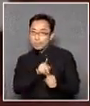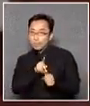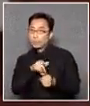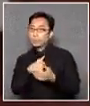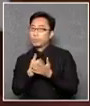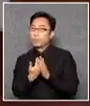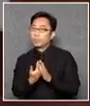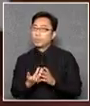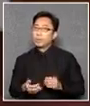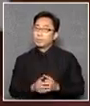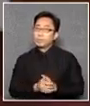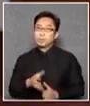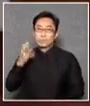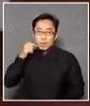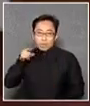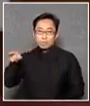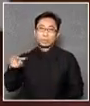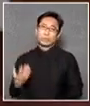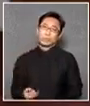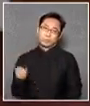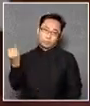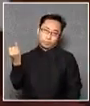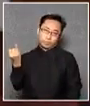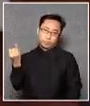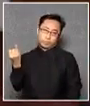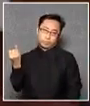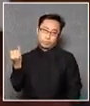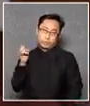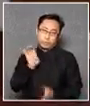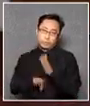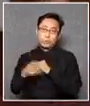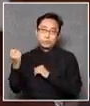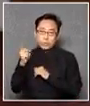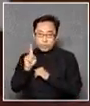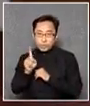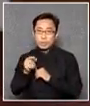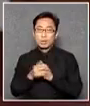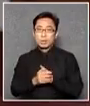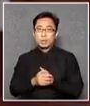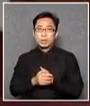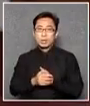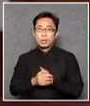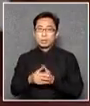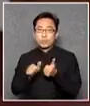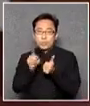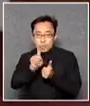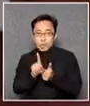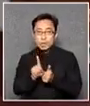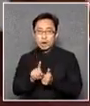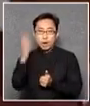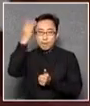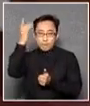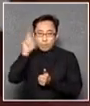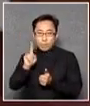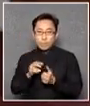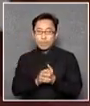大佬啊，你咪話你有幾交就得幾交咧？個副主席仲離譜，成只癲雞咁，係咪？言